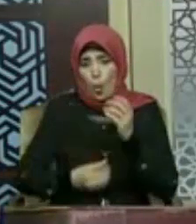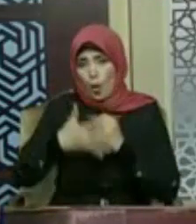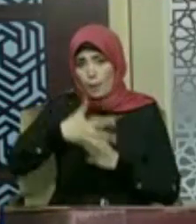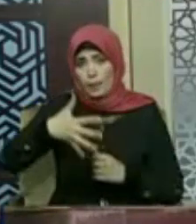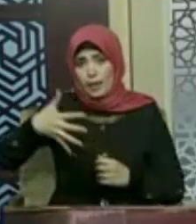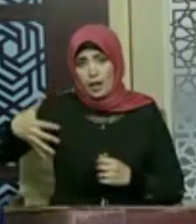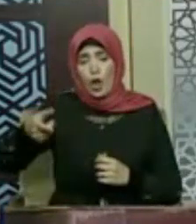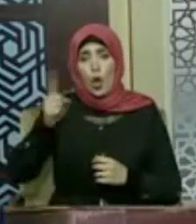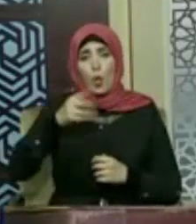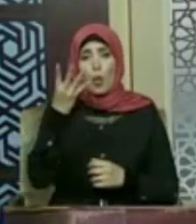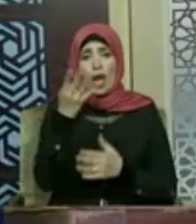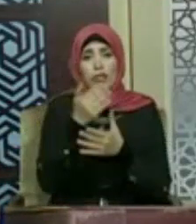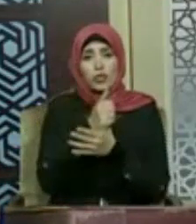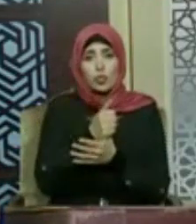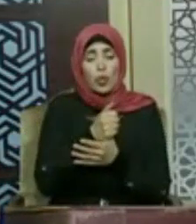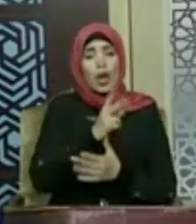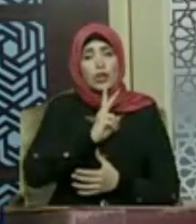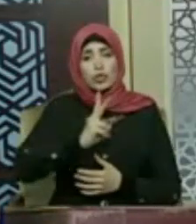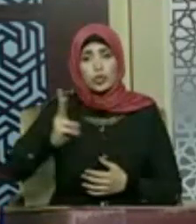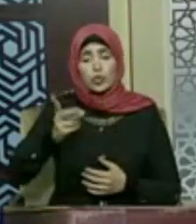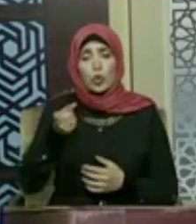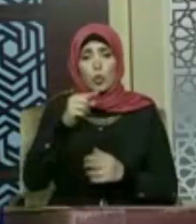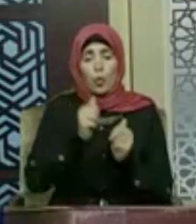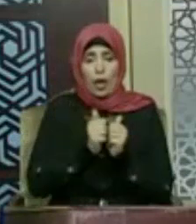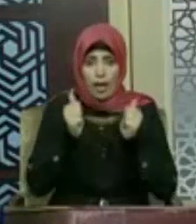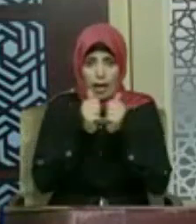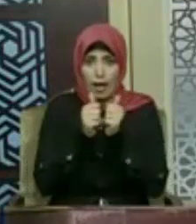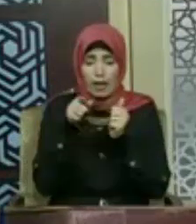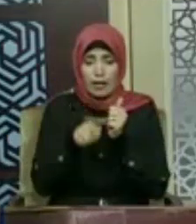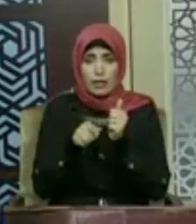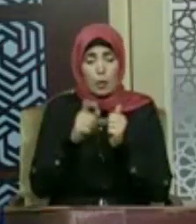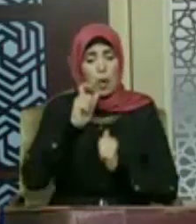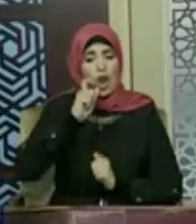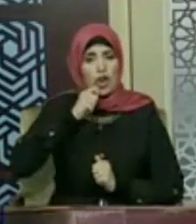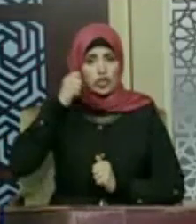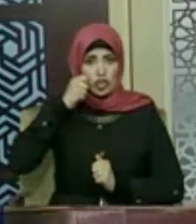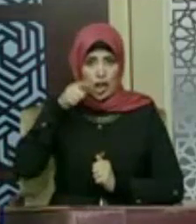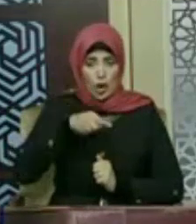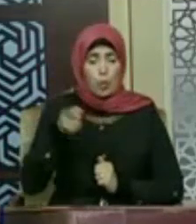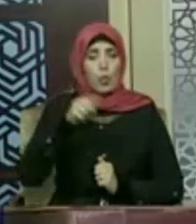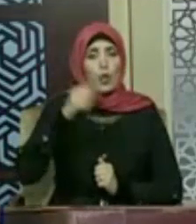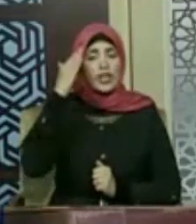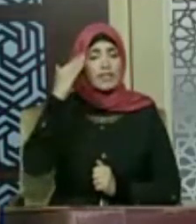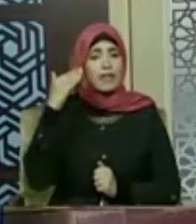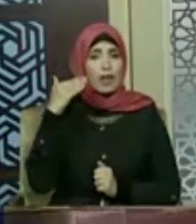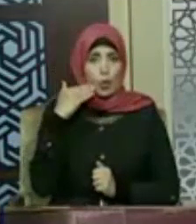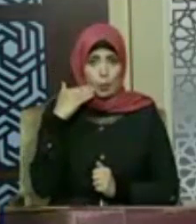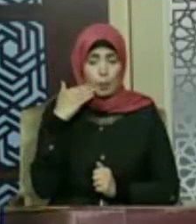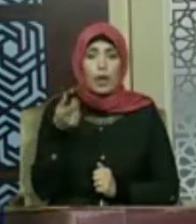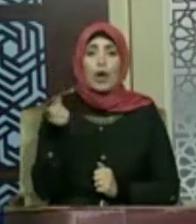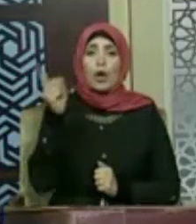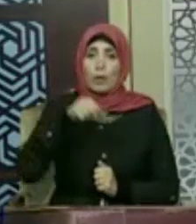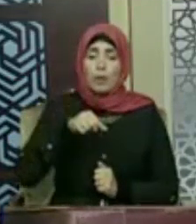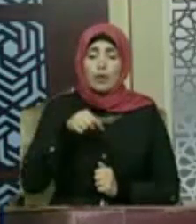وأزواجهم وأهليهم، رجالهم ونساؤهم،